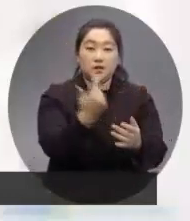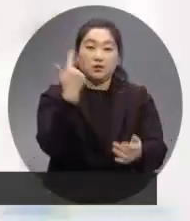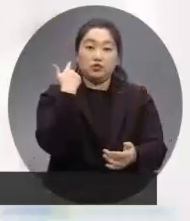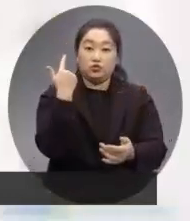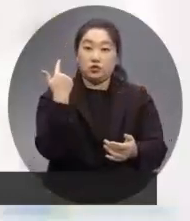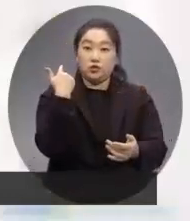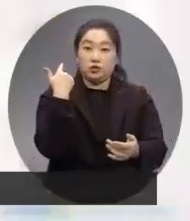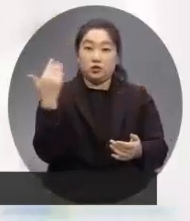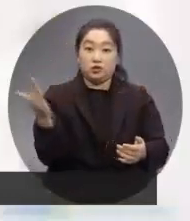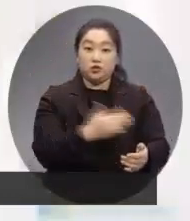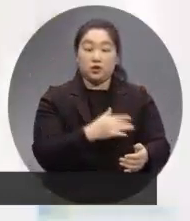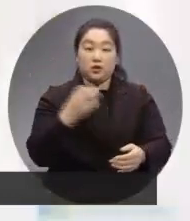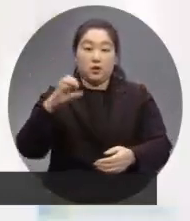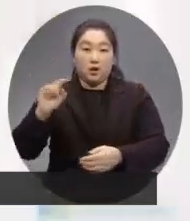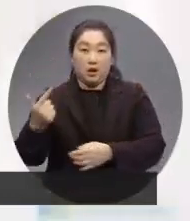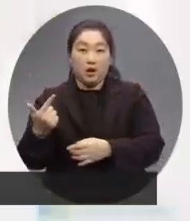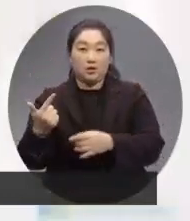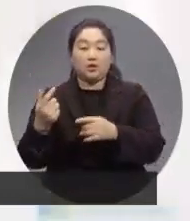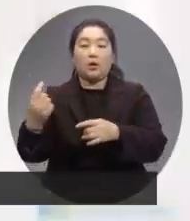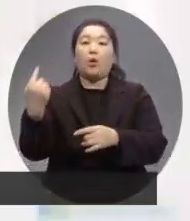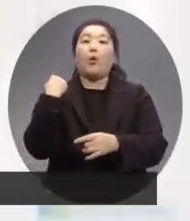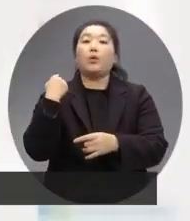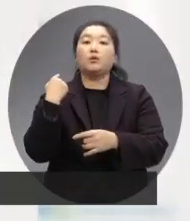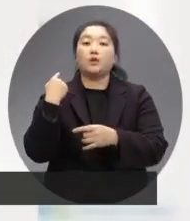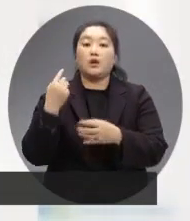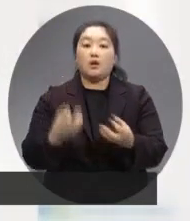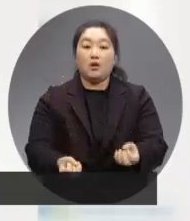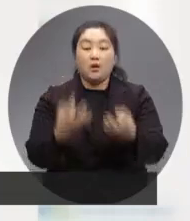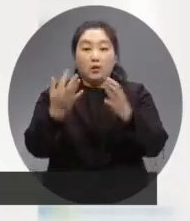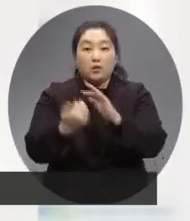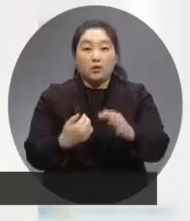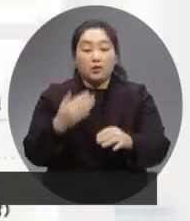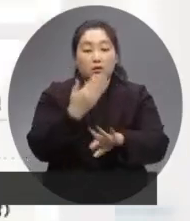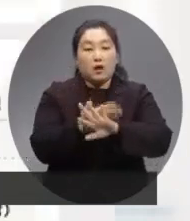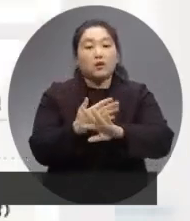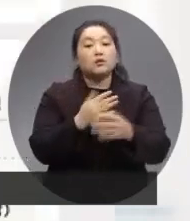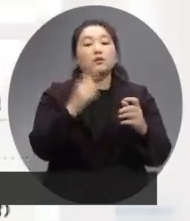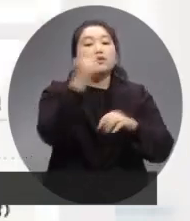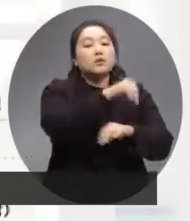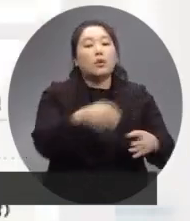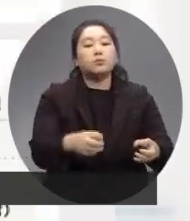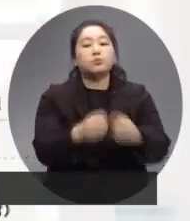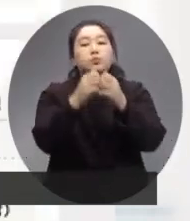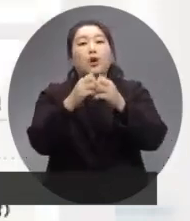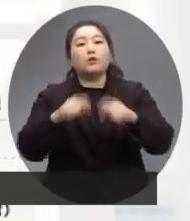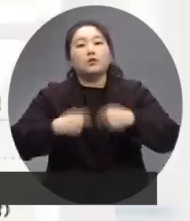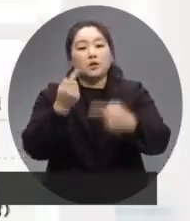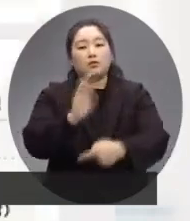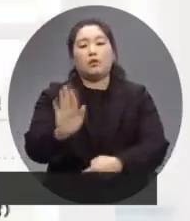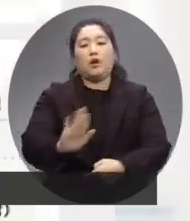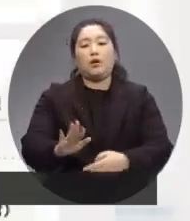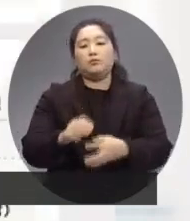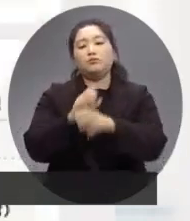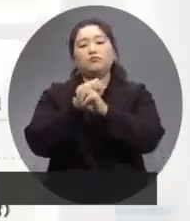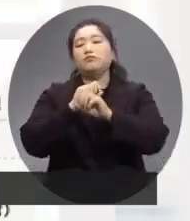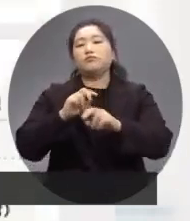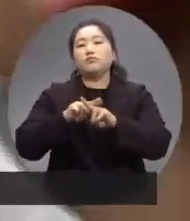전, 안 후보 측은 행사 전날 밤 다른 일정을 이유로 갑자기 불참을 결정하면서